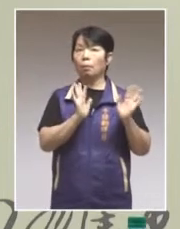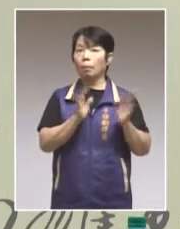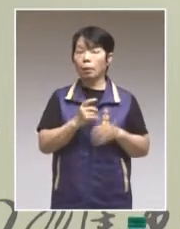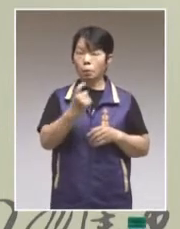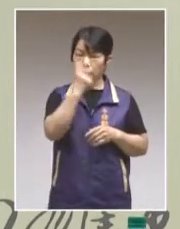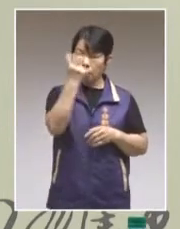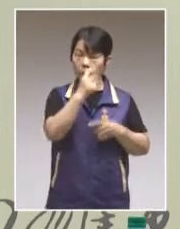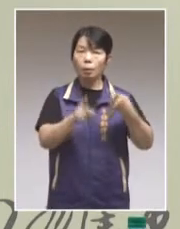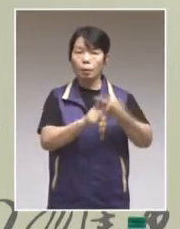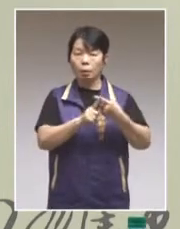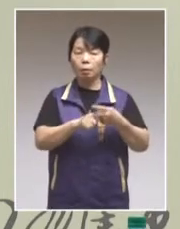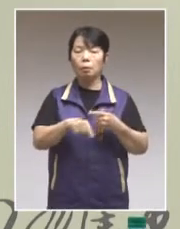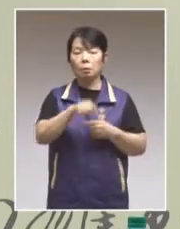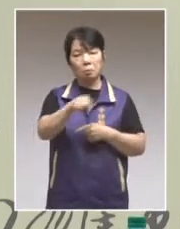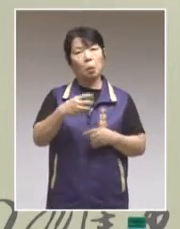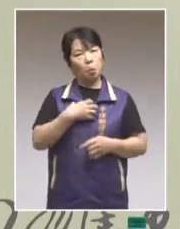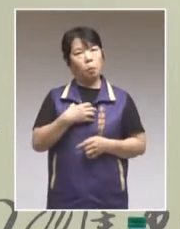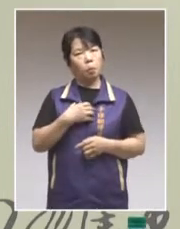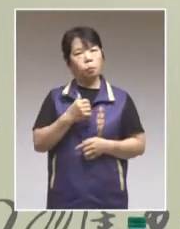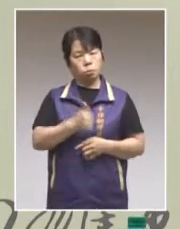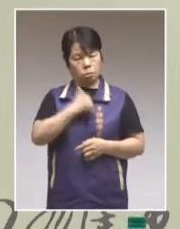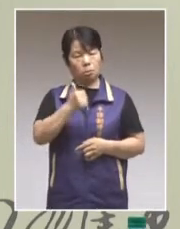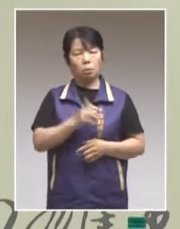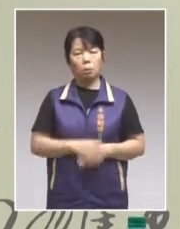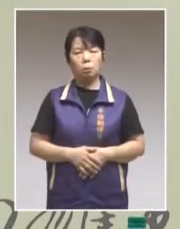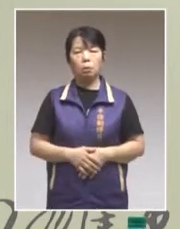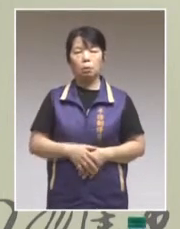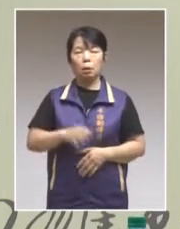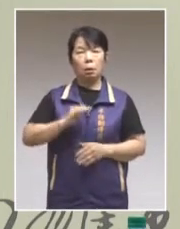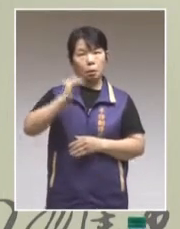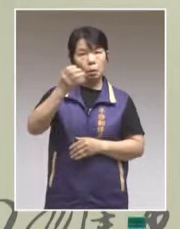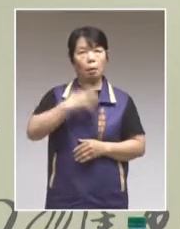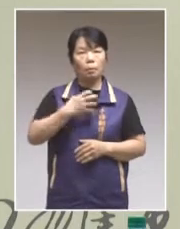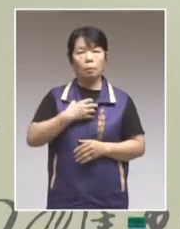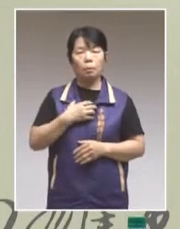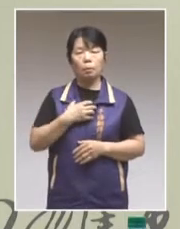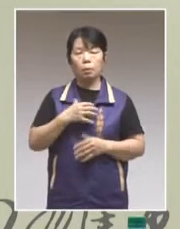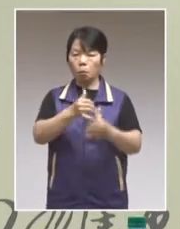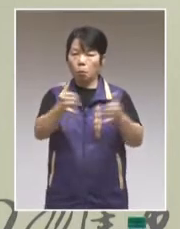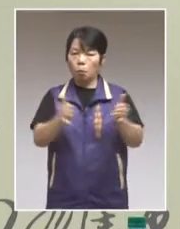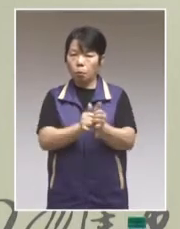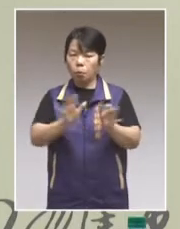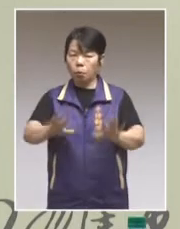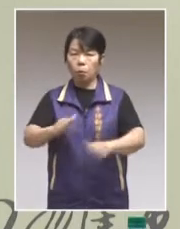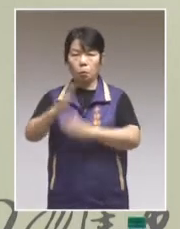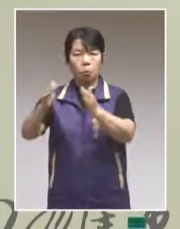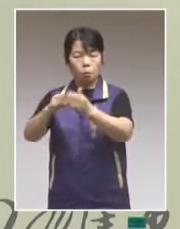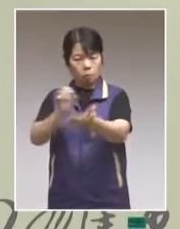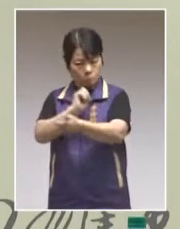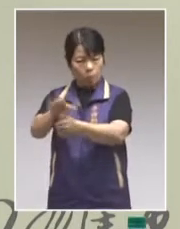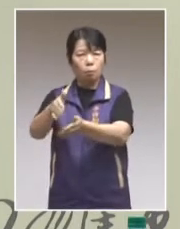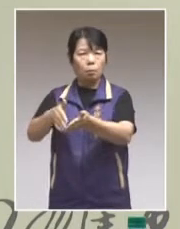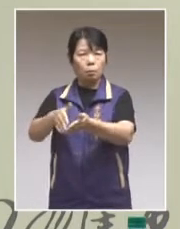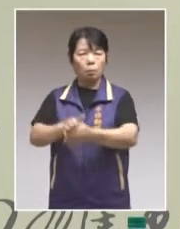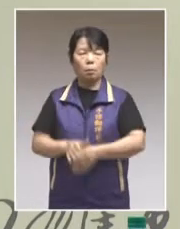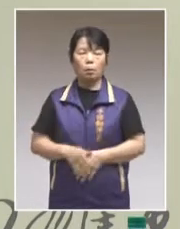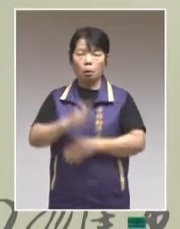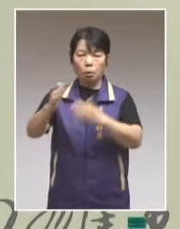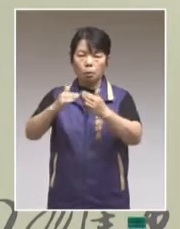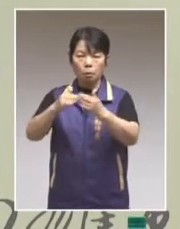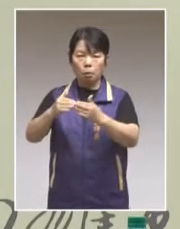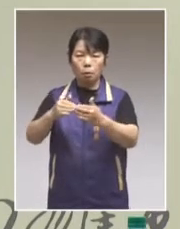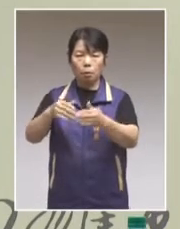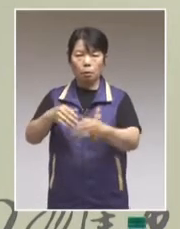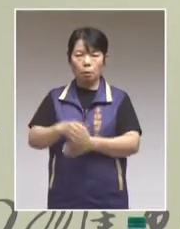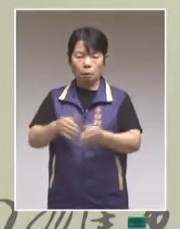筛阳，那机会很高，因为是属于高风险的族群，那就要立刻通知学校，由学校再来进